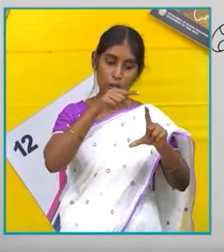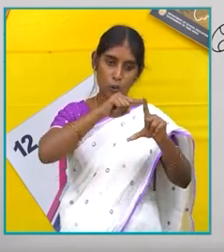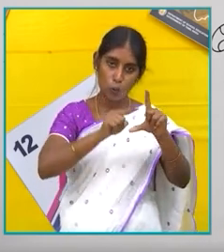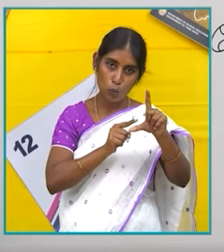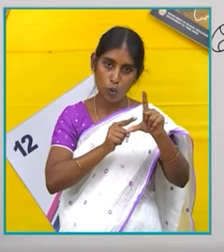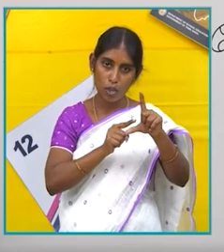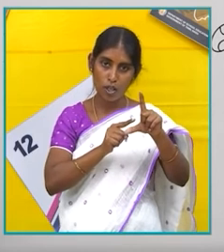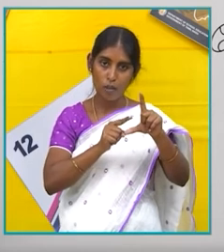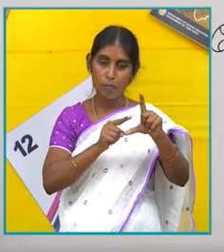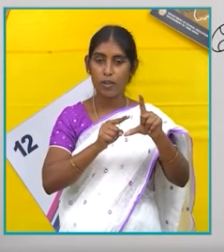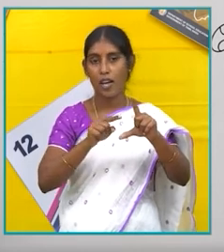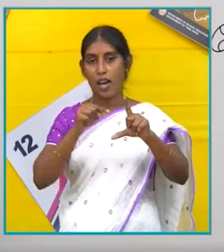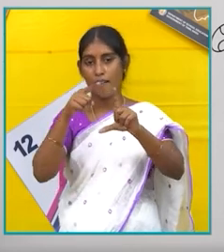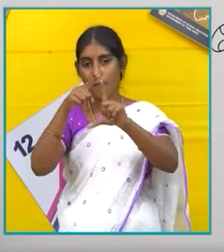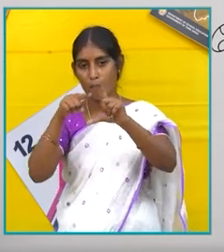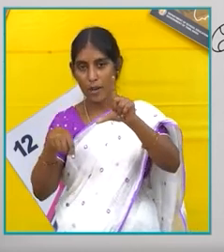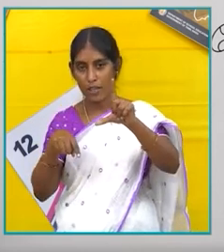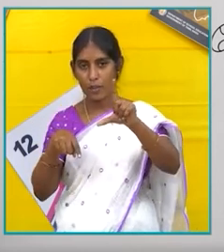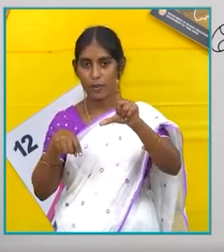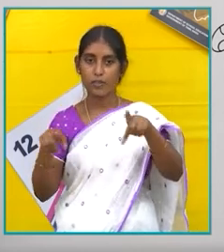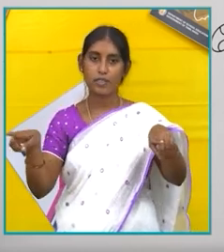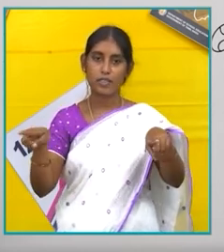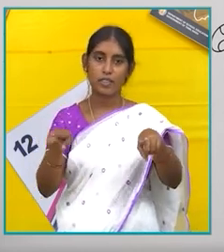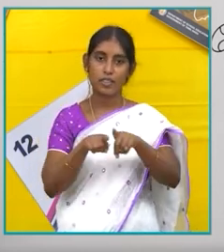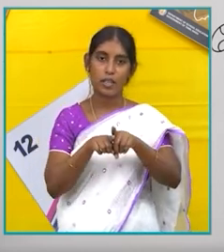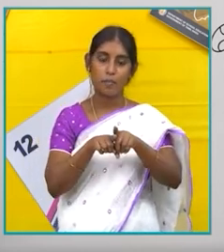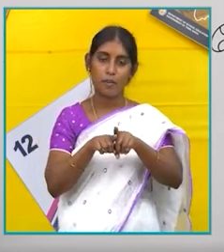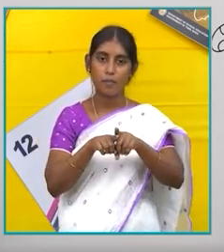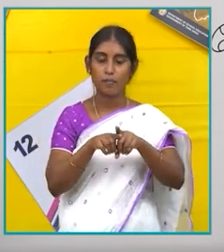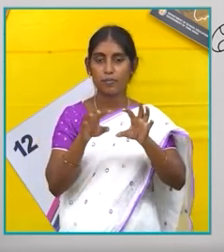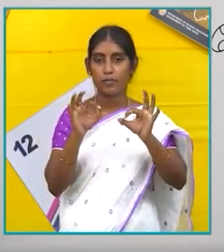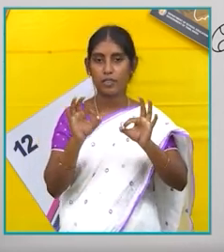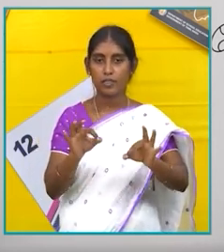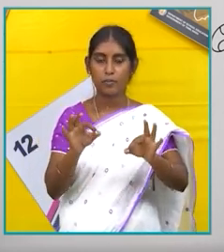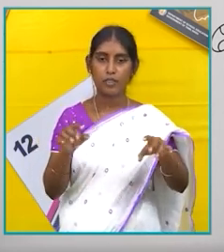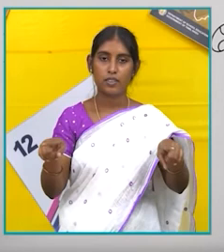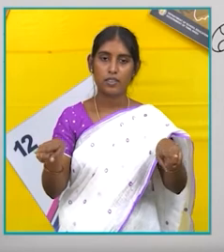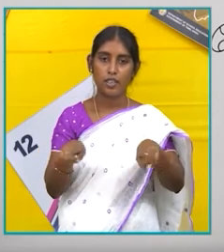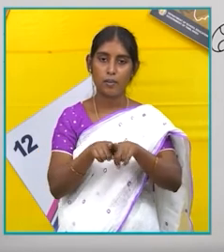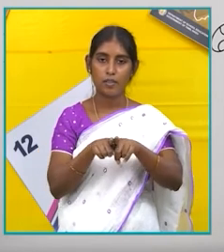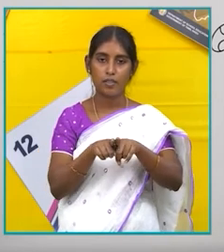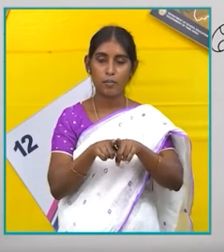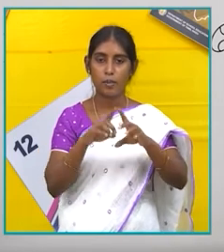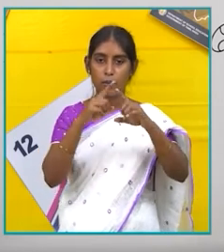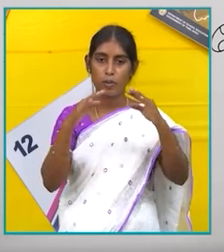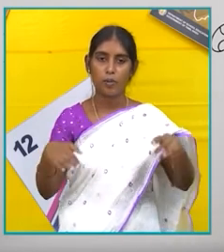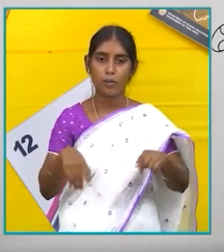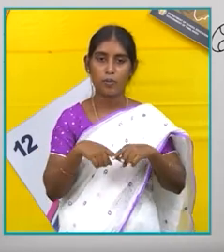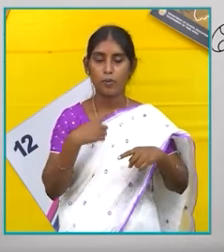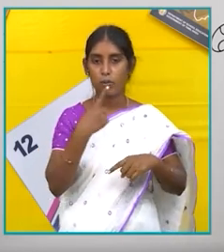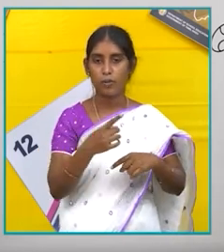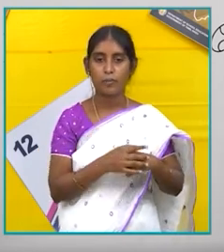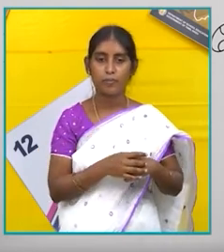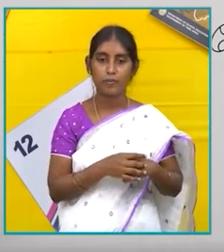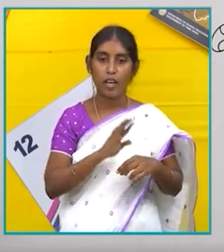பக்கமும் மற்றொரு முக்கோணத்தின் இரண்டு கோணங்களும் ஒத்த பக்கமும் சமமாக இருந்தால் அவை சர்வசம